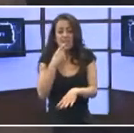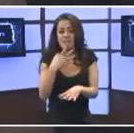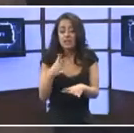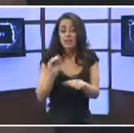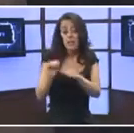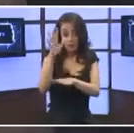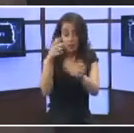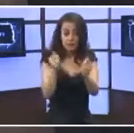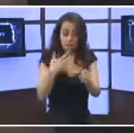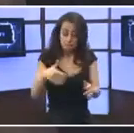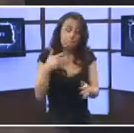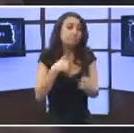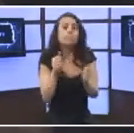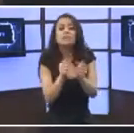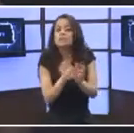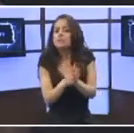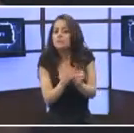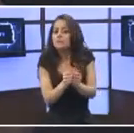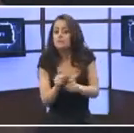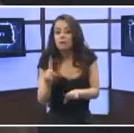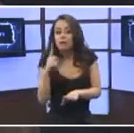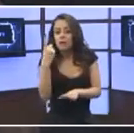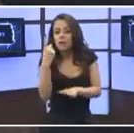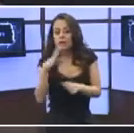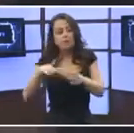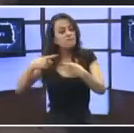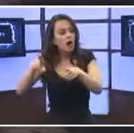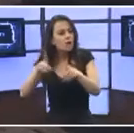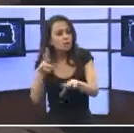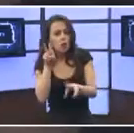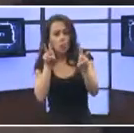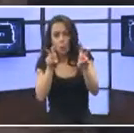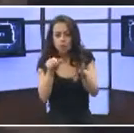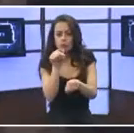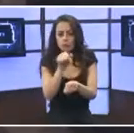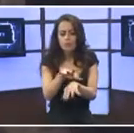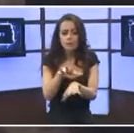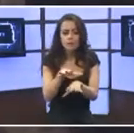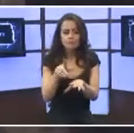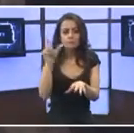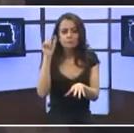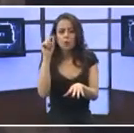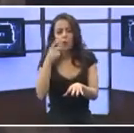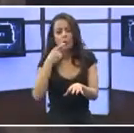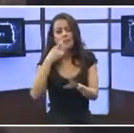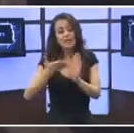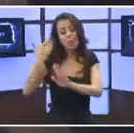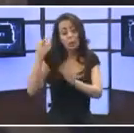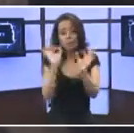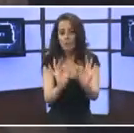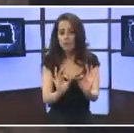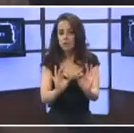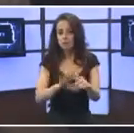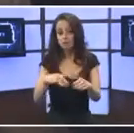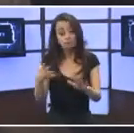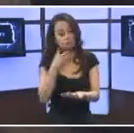birisi olduğum için ilk farkındalık konusu bizde 17 yıl önce başlamıştı. Bakın. Ne güzel.